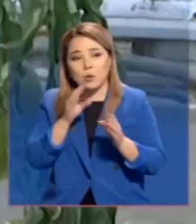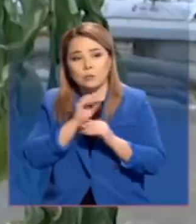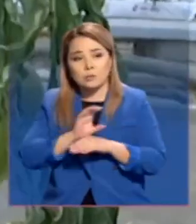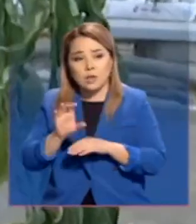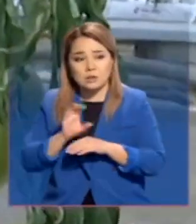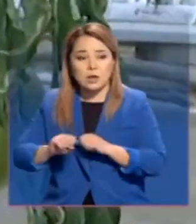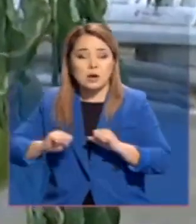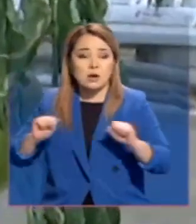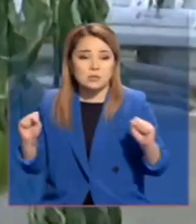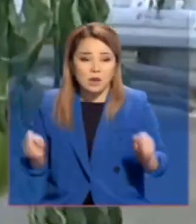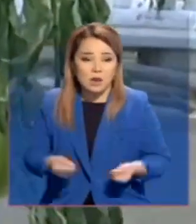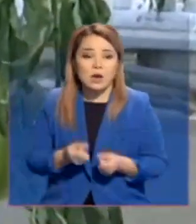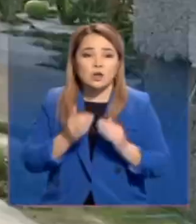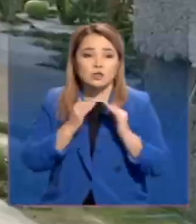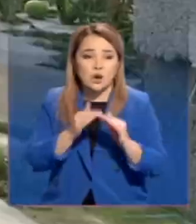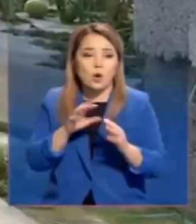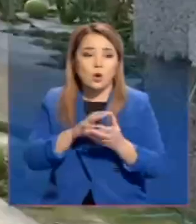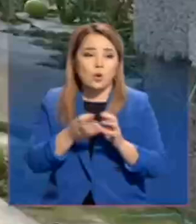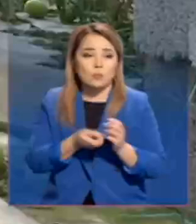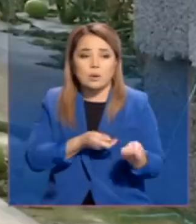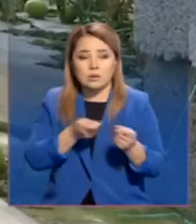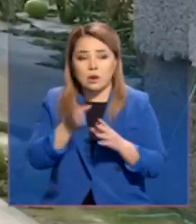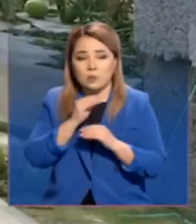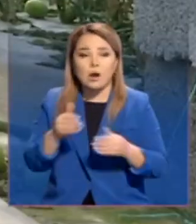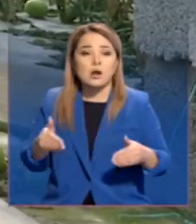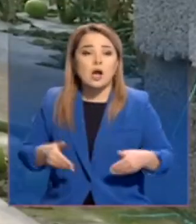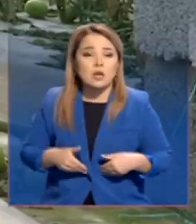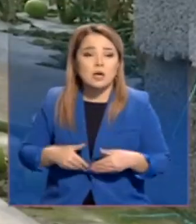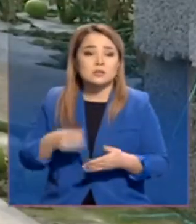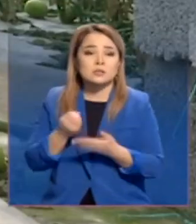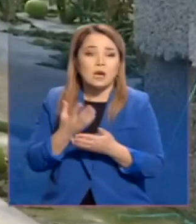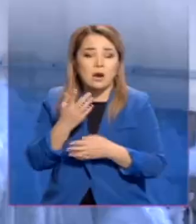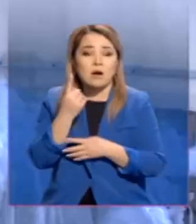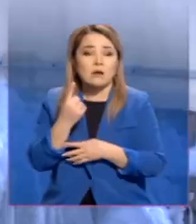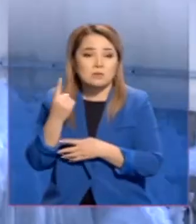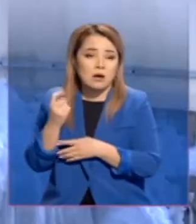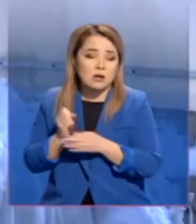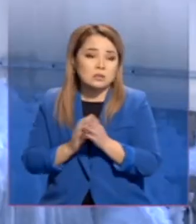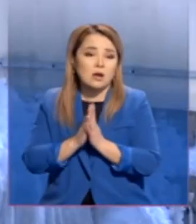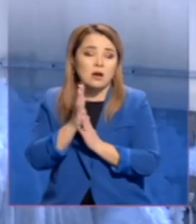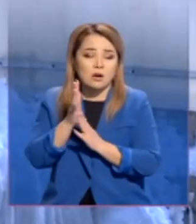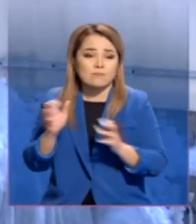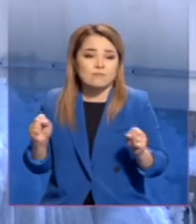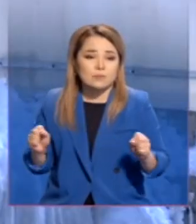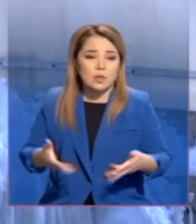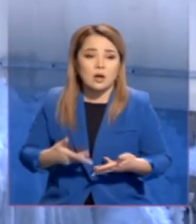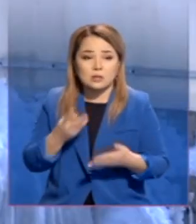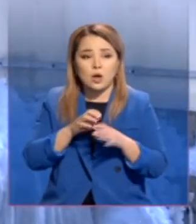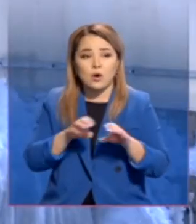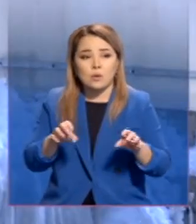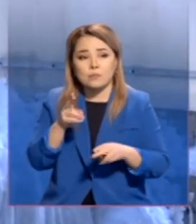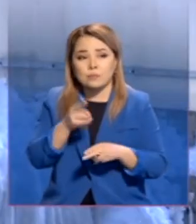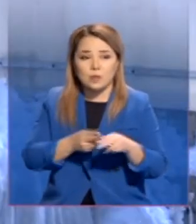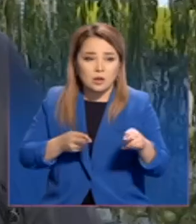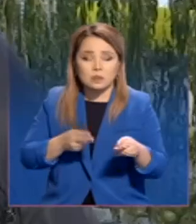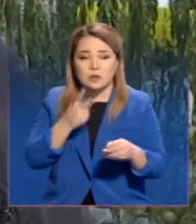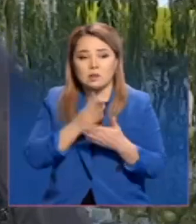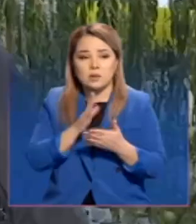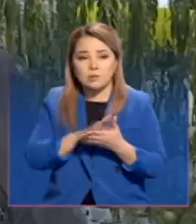Бірақ қатты аязда жылжайға көмір болмай, голландиялық қымбат көшеттер үсіп қалды. Өйткені құбырларға мұз қатып